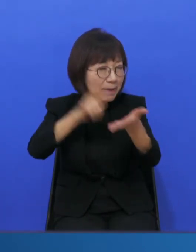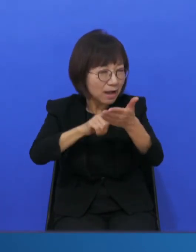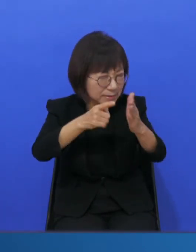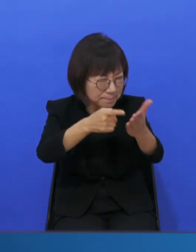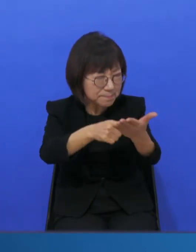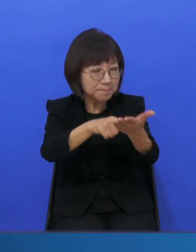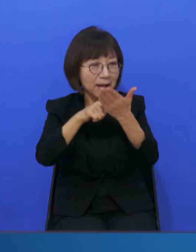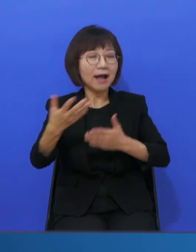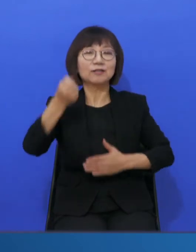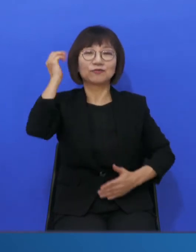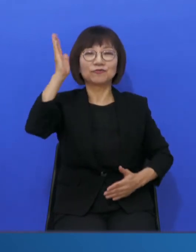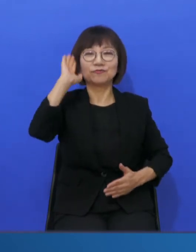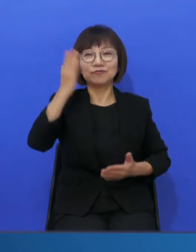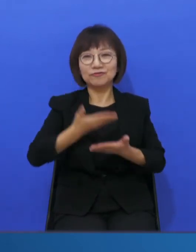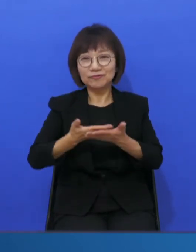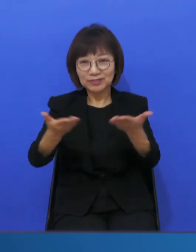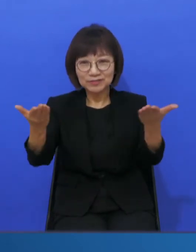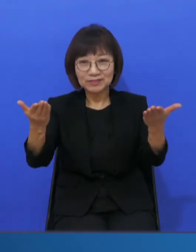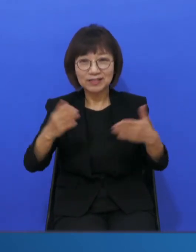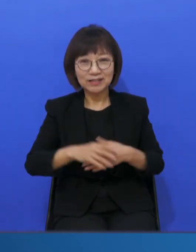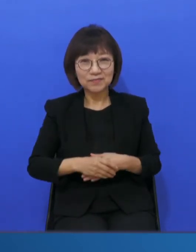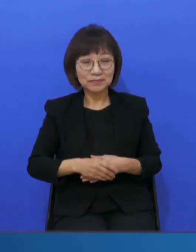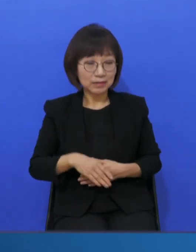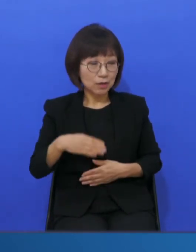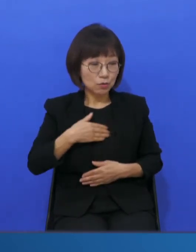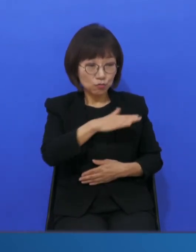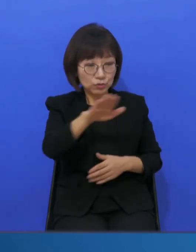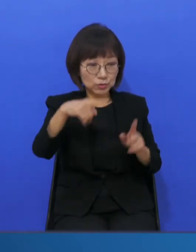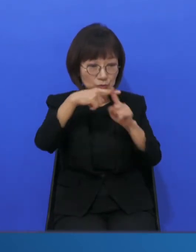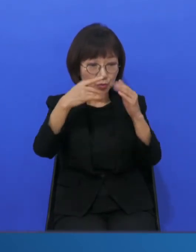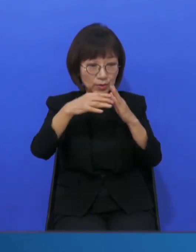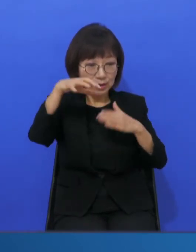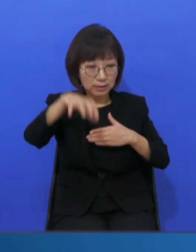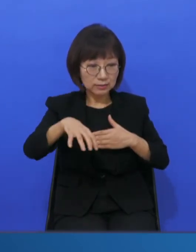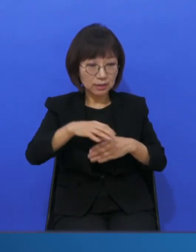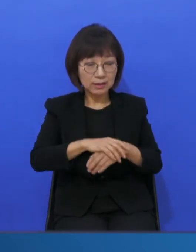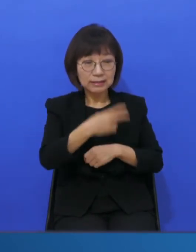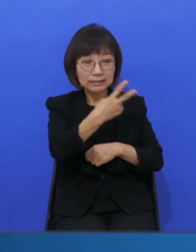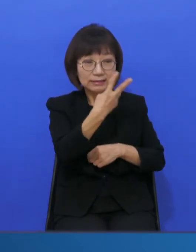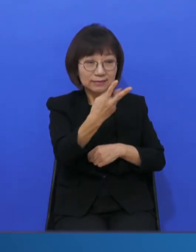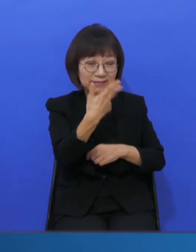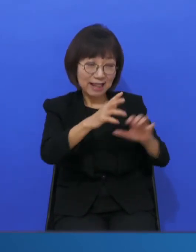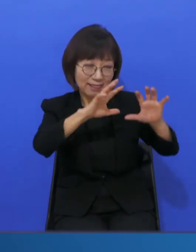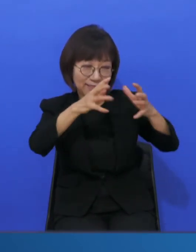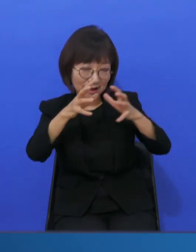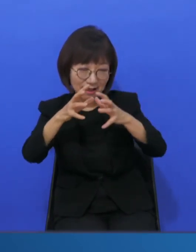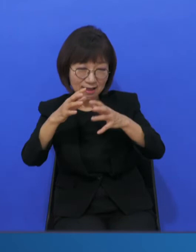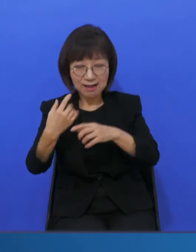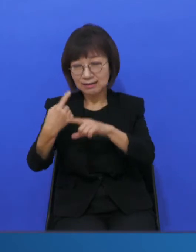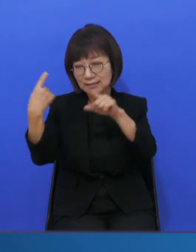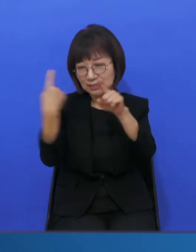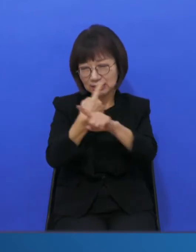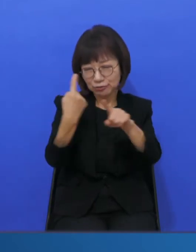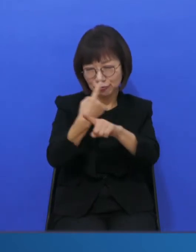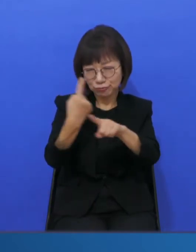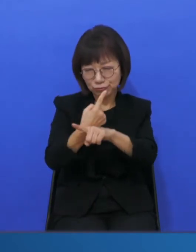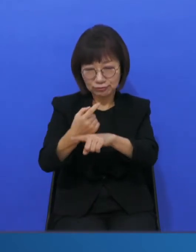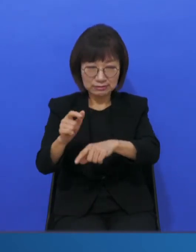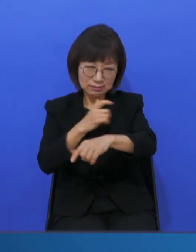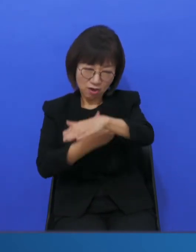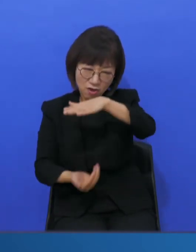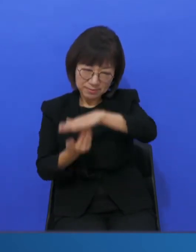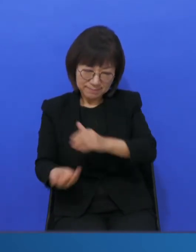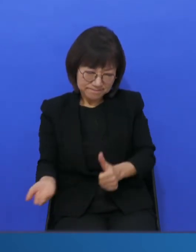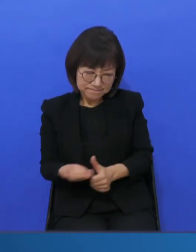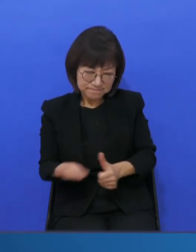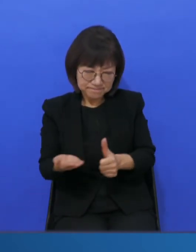우리 교회에서 237 나라 치유 서밋 할 수 있는 플랫폼이 있어야 오는 거 아닙니까? Think about it.